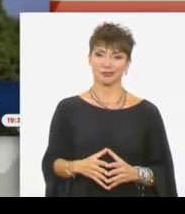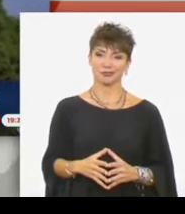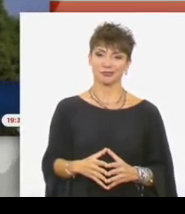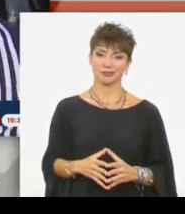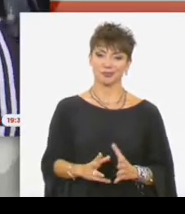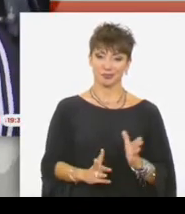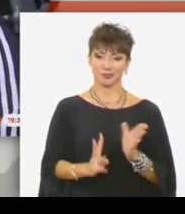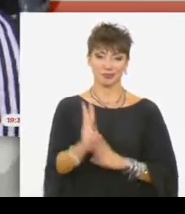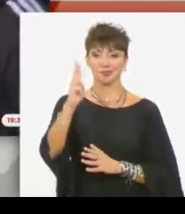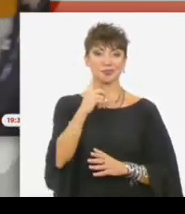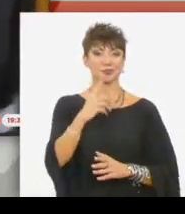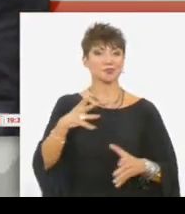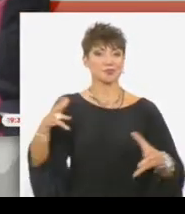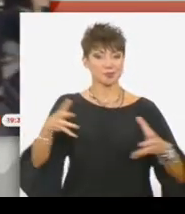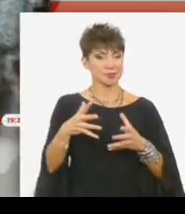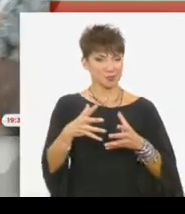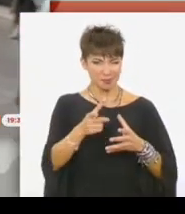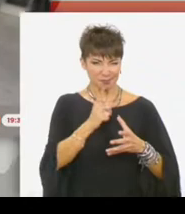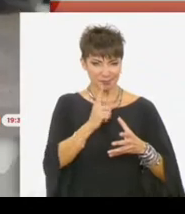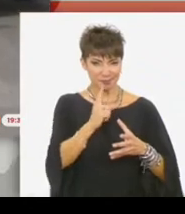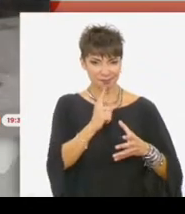Οι 13 μπάντες μέσω της Λεωφόρου Νίκης